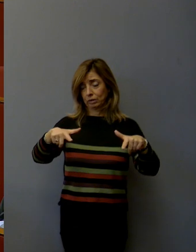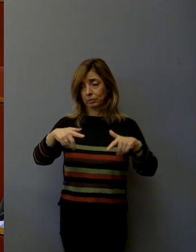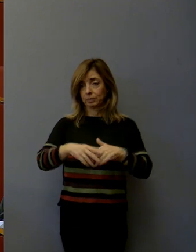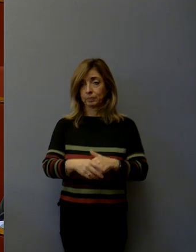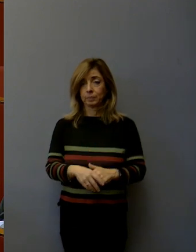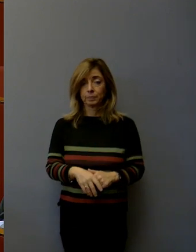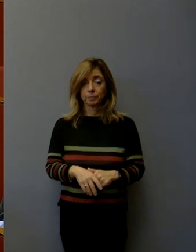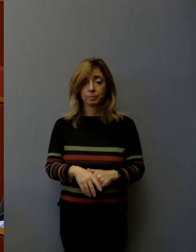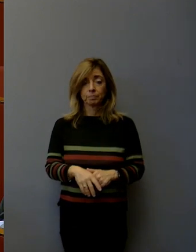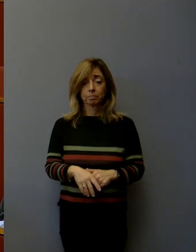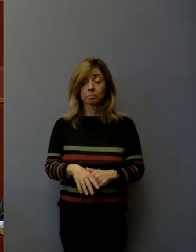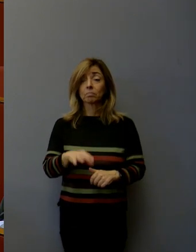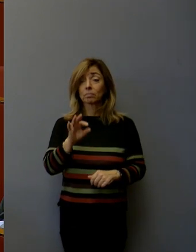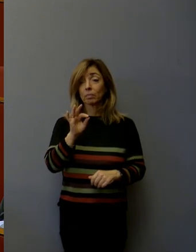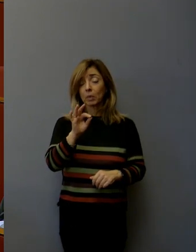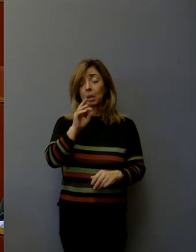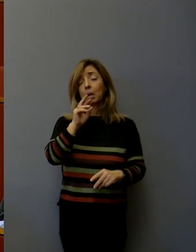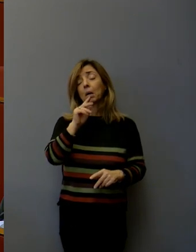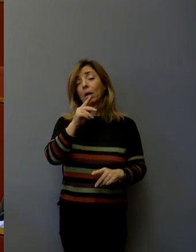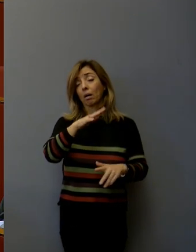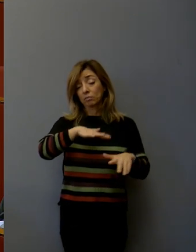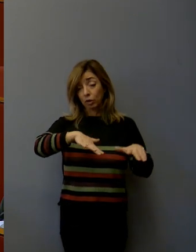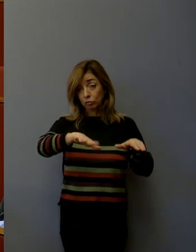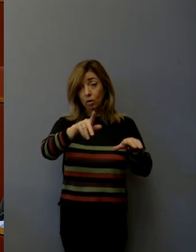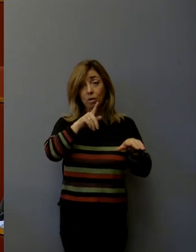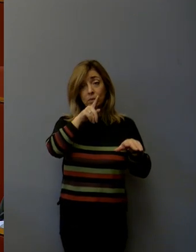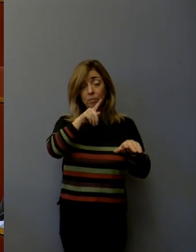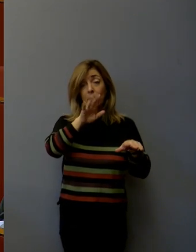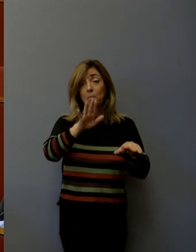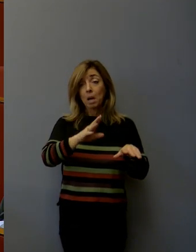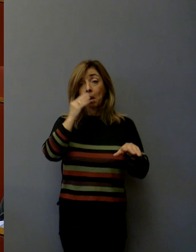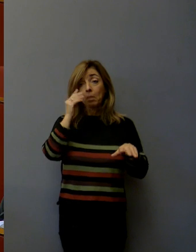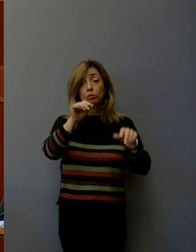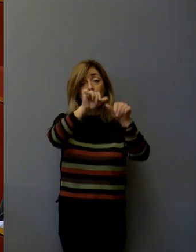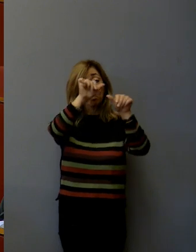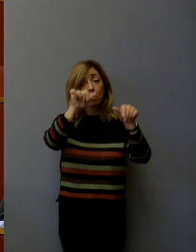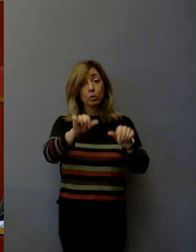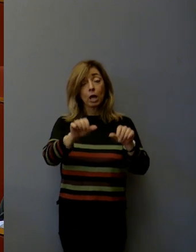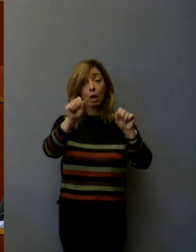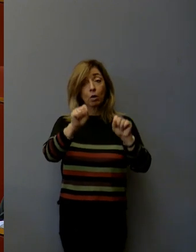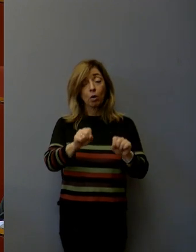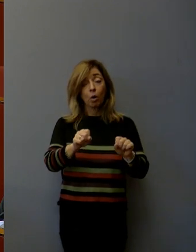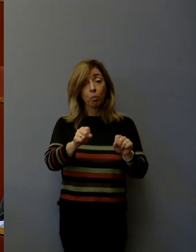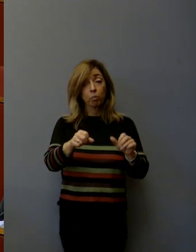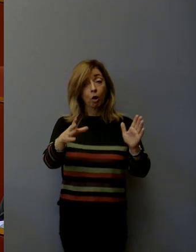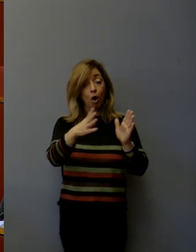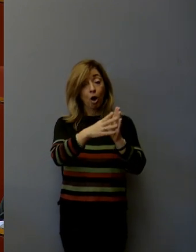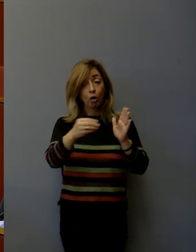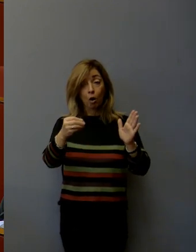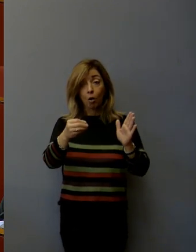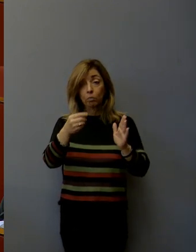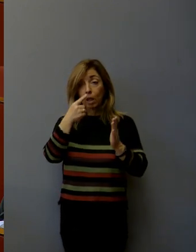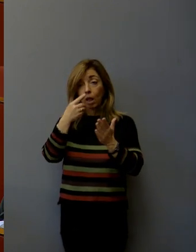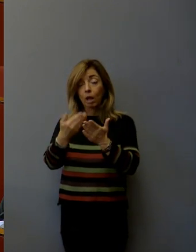parlo di Sampierdarena ma potrebbe essere un modello da replicare in qualsiasi zona Allora la sicurezza